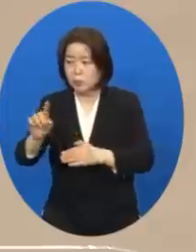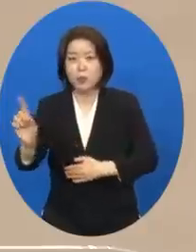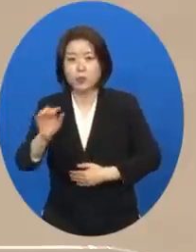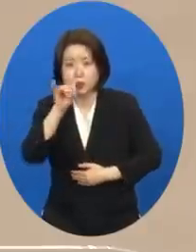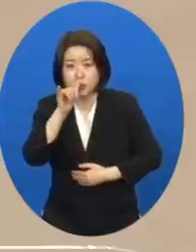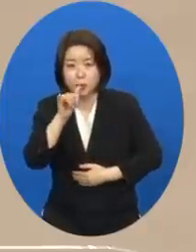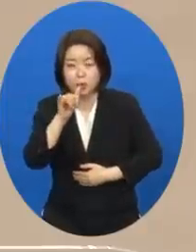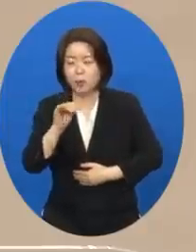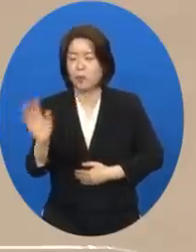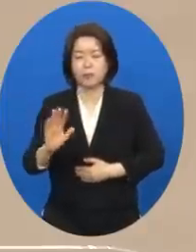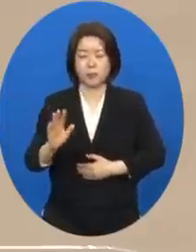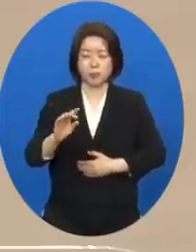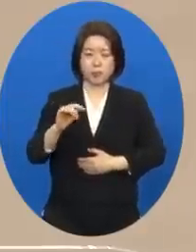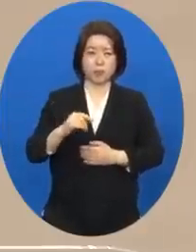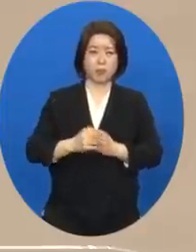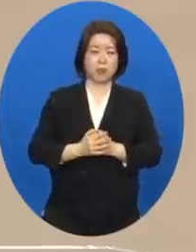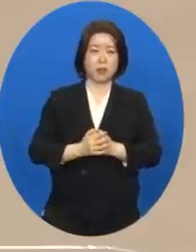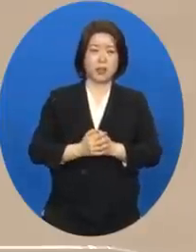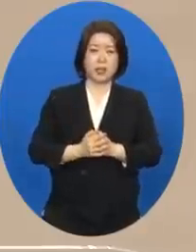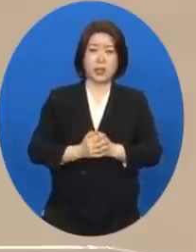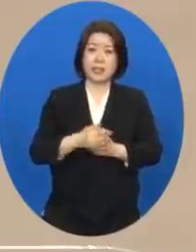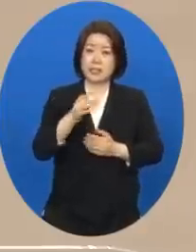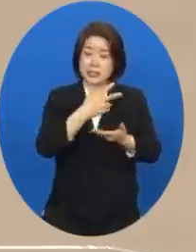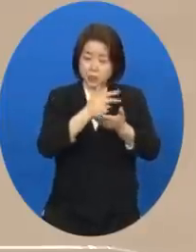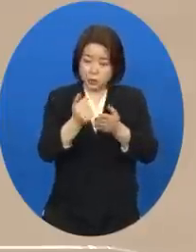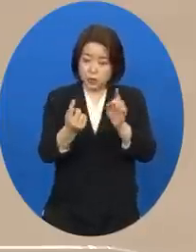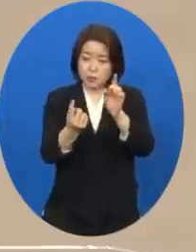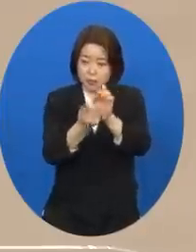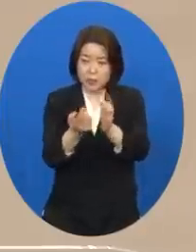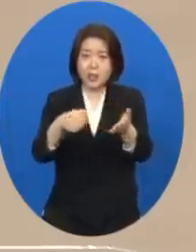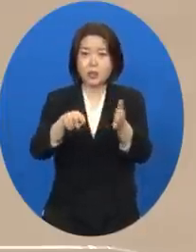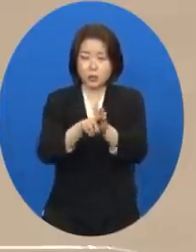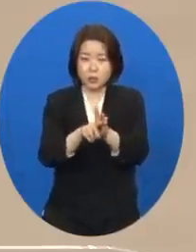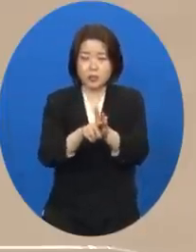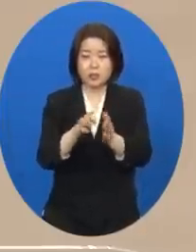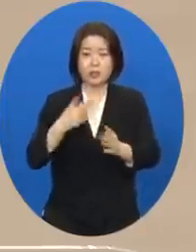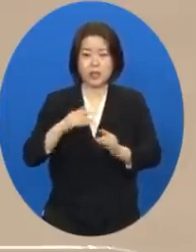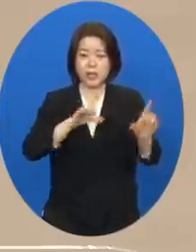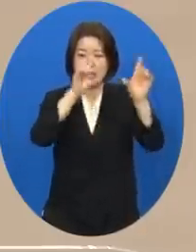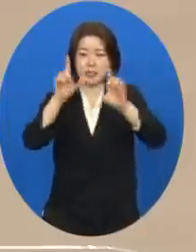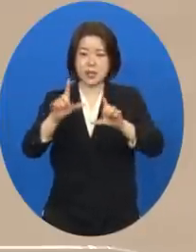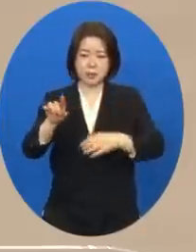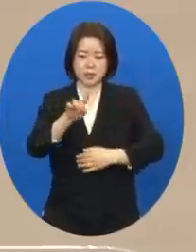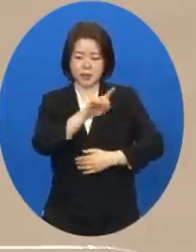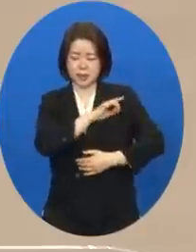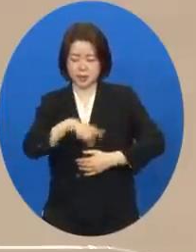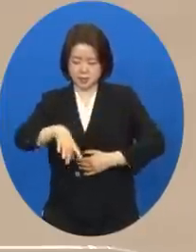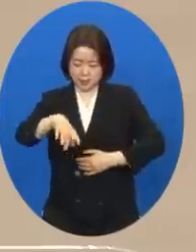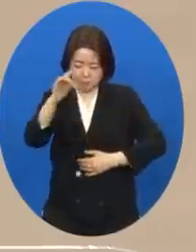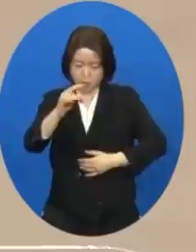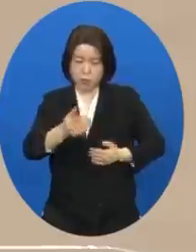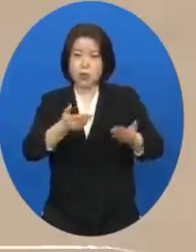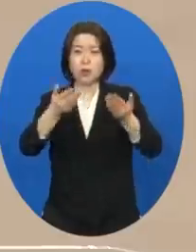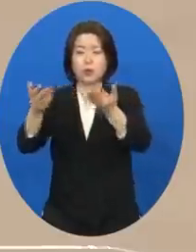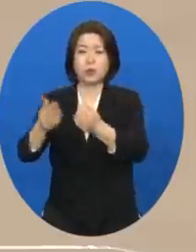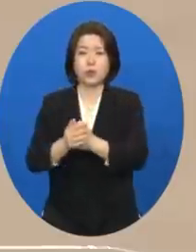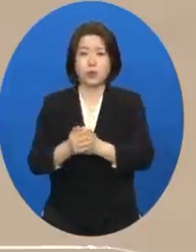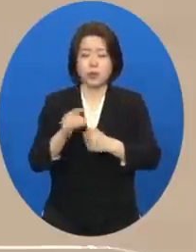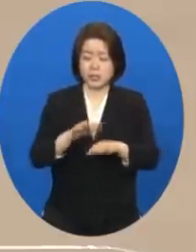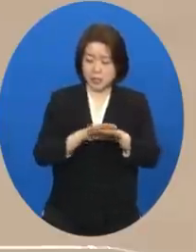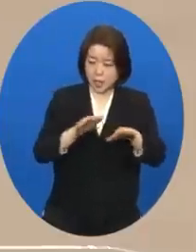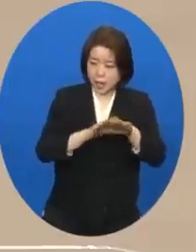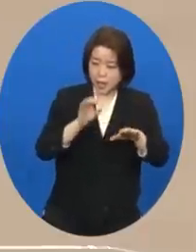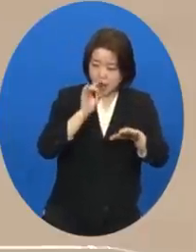주님을 만나려고 여러분이 여러분의 삶의 우선순위를 드리는 이거 해결되지 않으면 난 다른 것 못